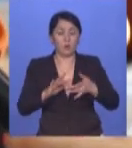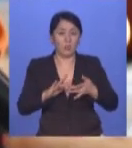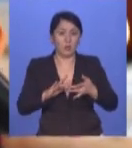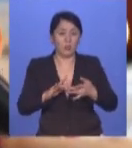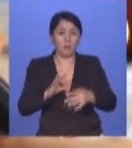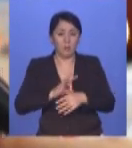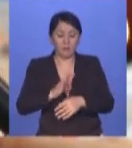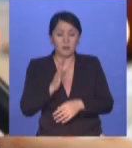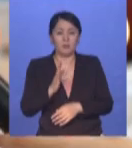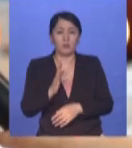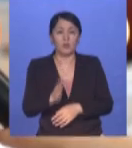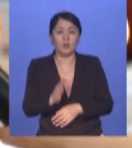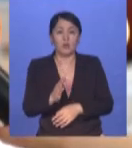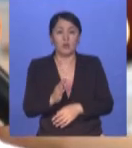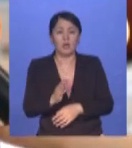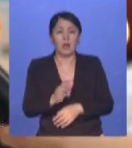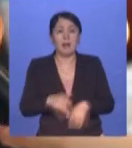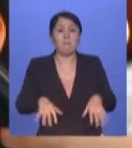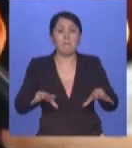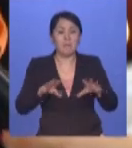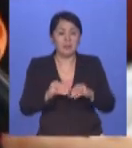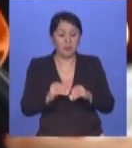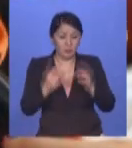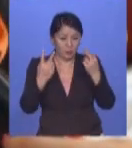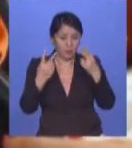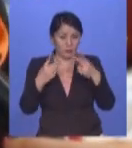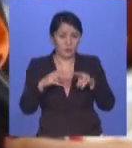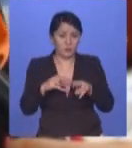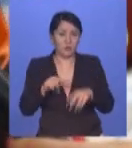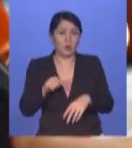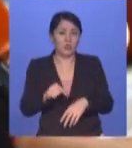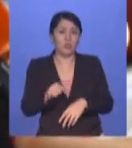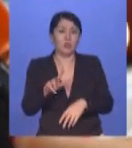қабылдаймыз студенттерді. Жалпы біздің университетімізде